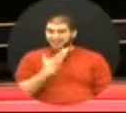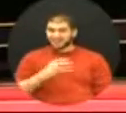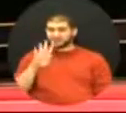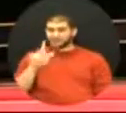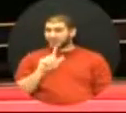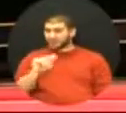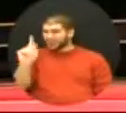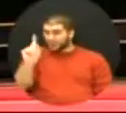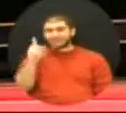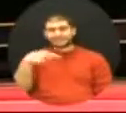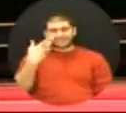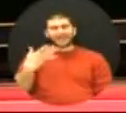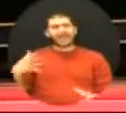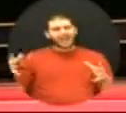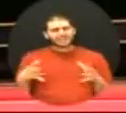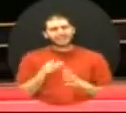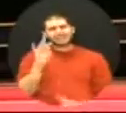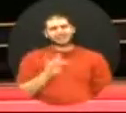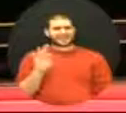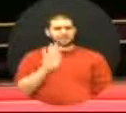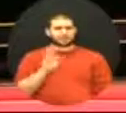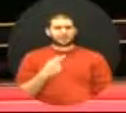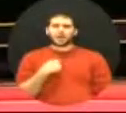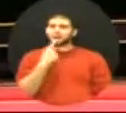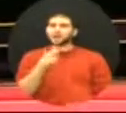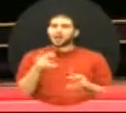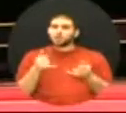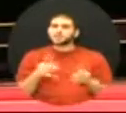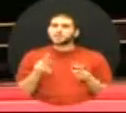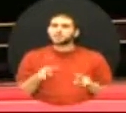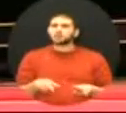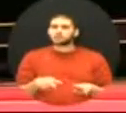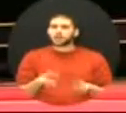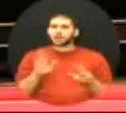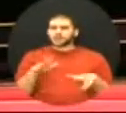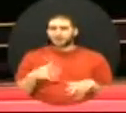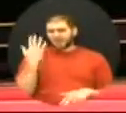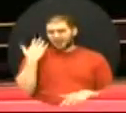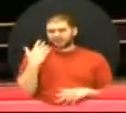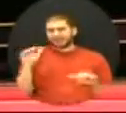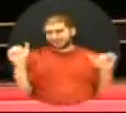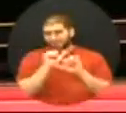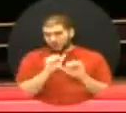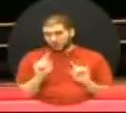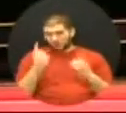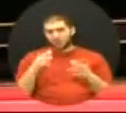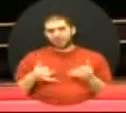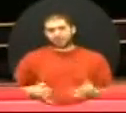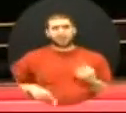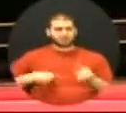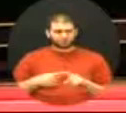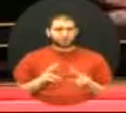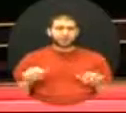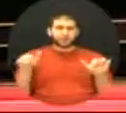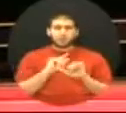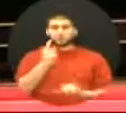תלך, זה הולך להיות עצרת אנטי ביבי. עכשיו, יש היום, גם אז נעשו טעויות, וגם היום נעשו טעויות.